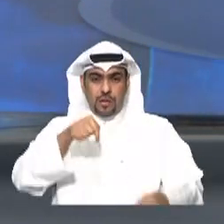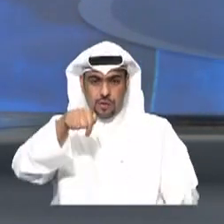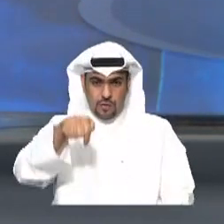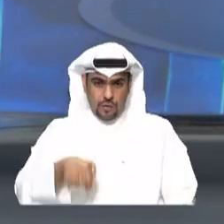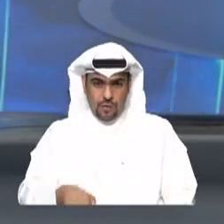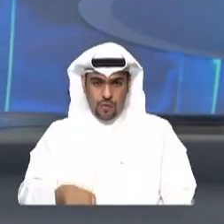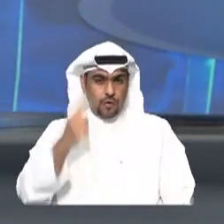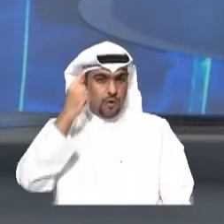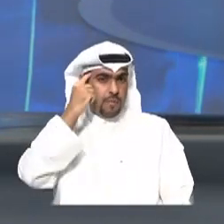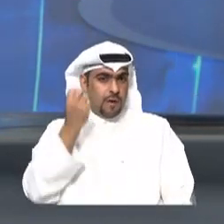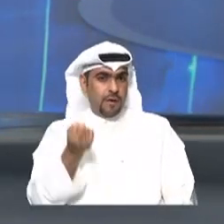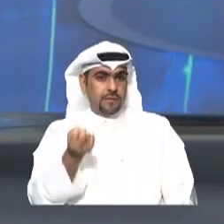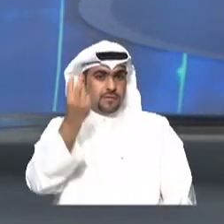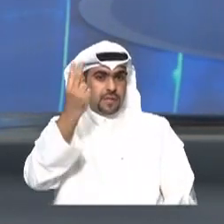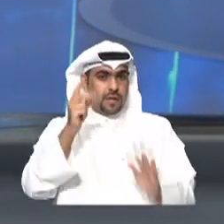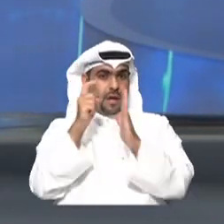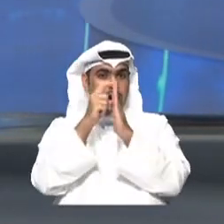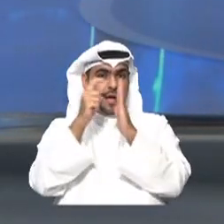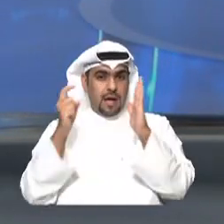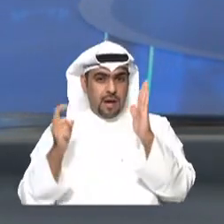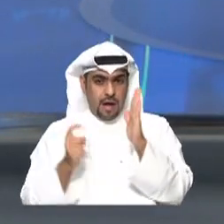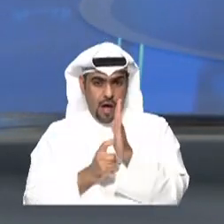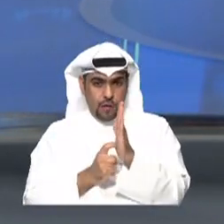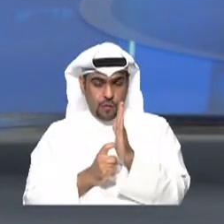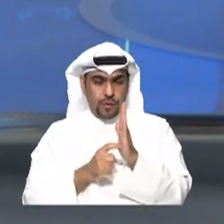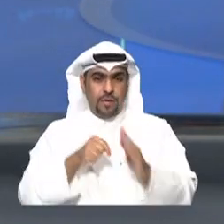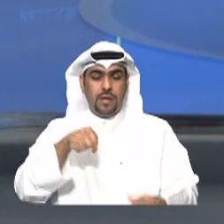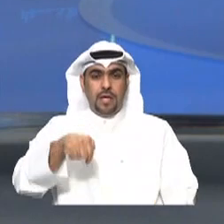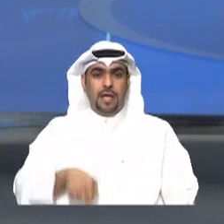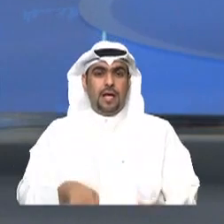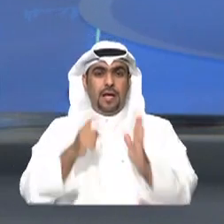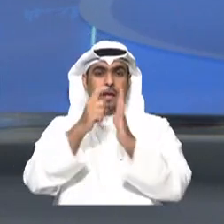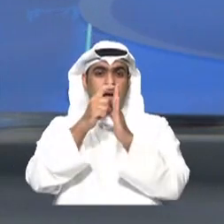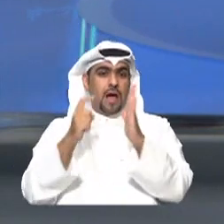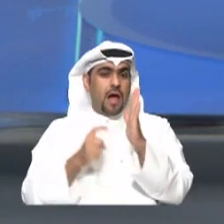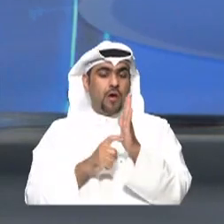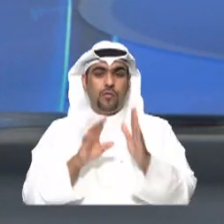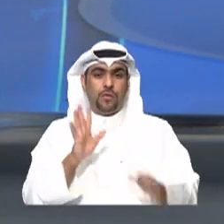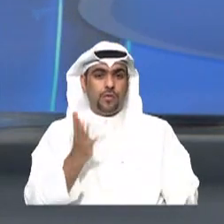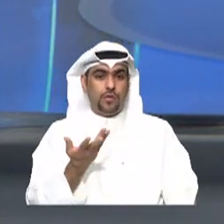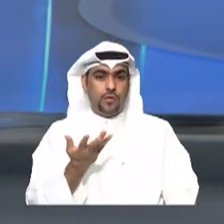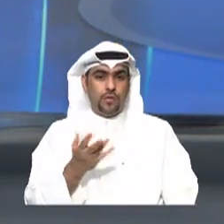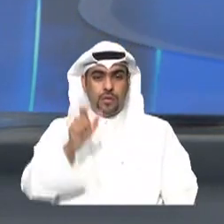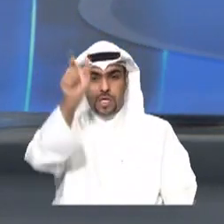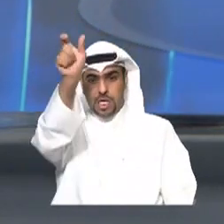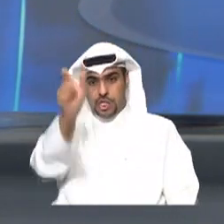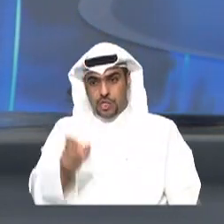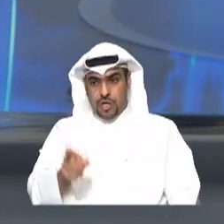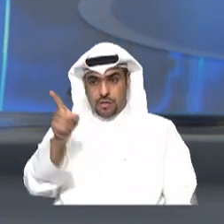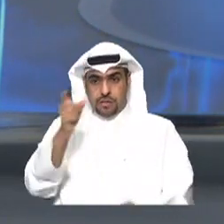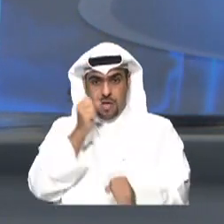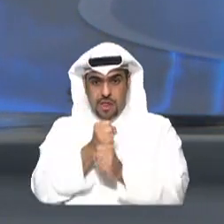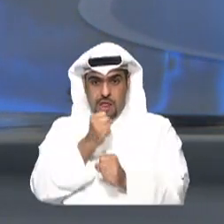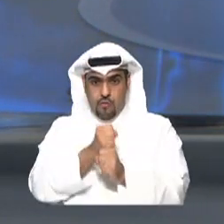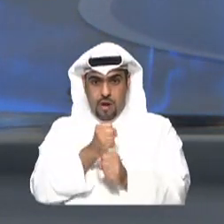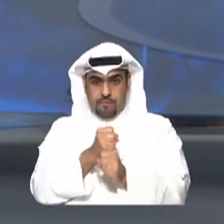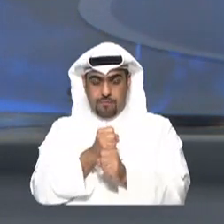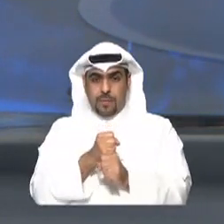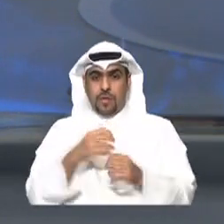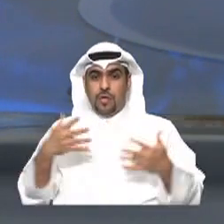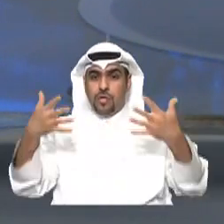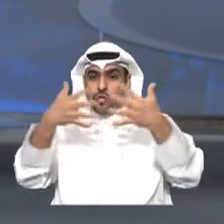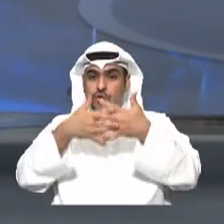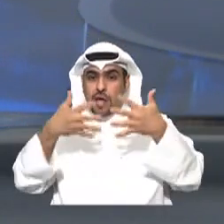من الاقتراحات بقوانين مشروع قانون في شاني حاضري تعارض المصالح فيما استكملت لجنه شؤون